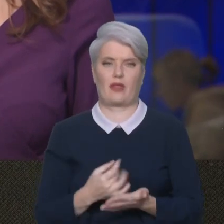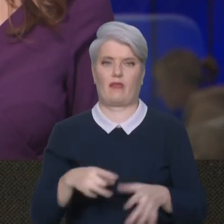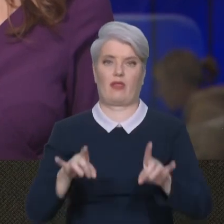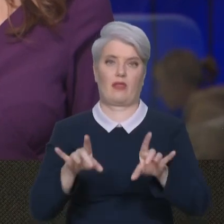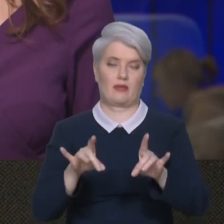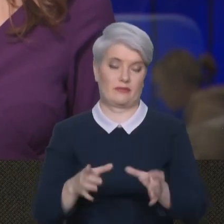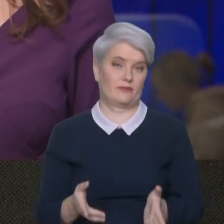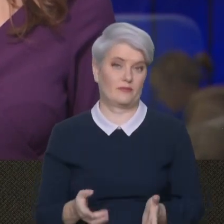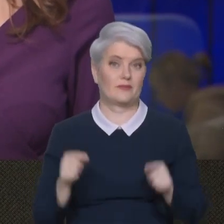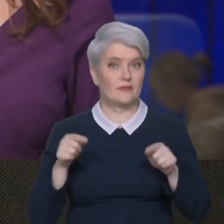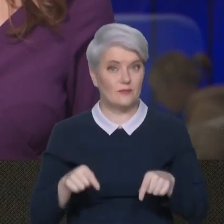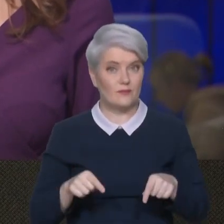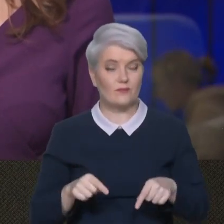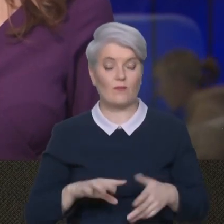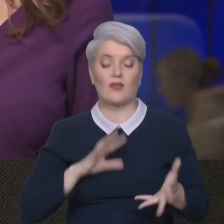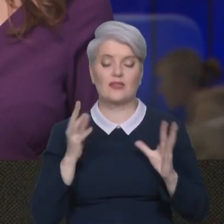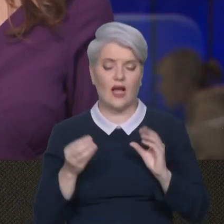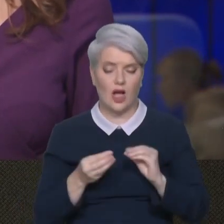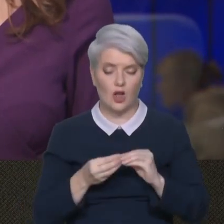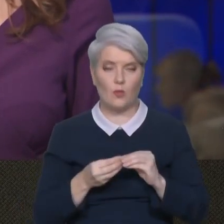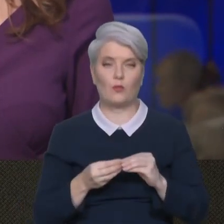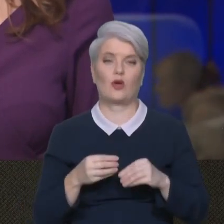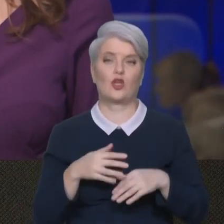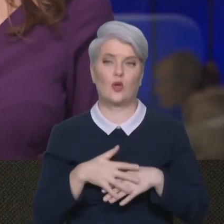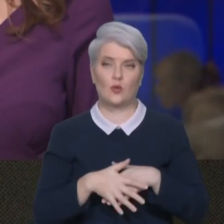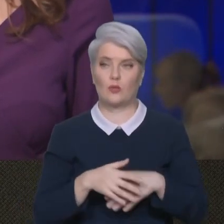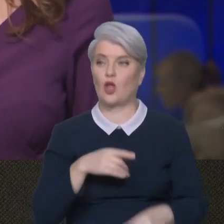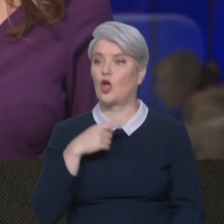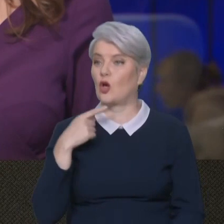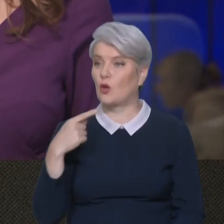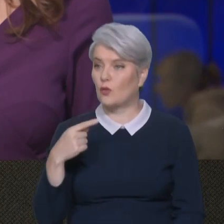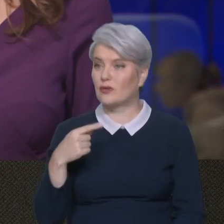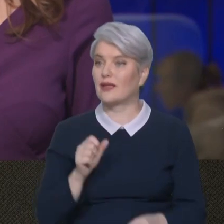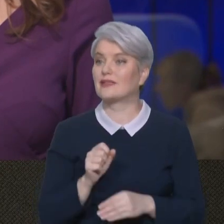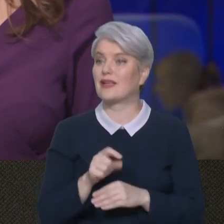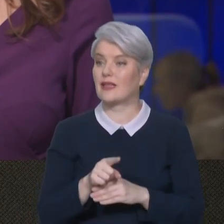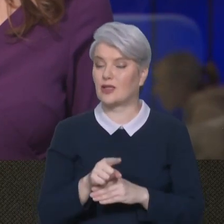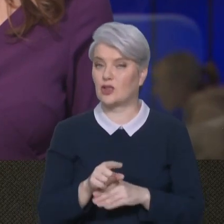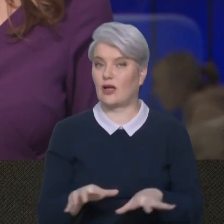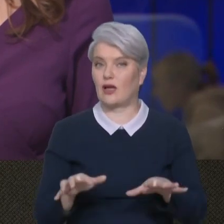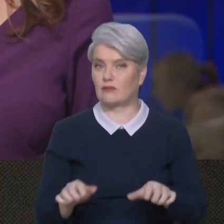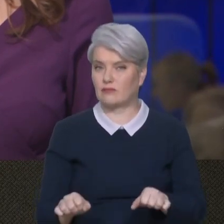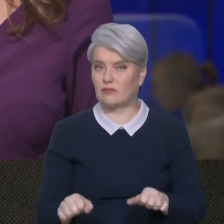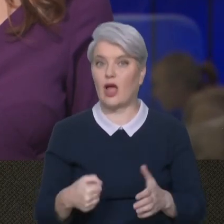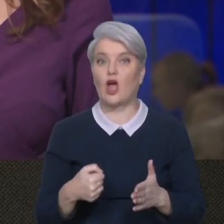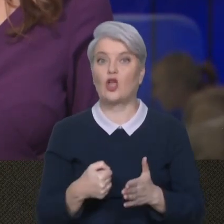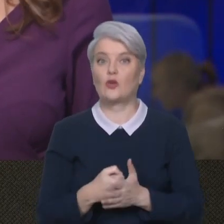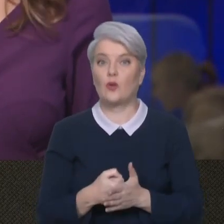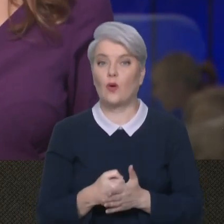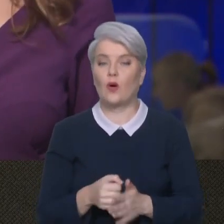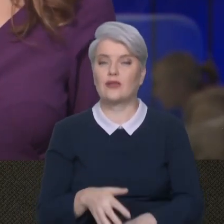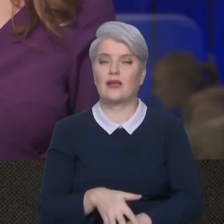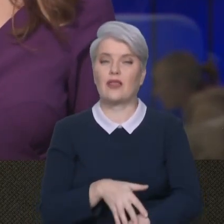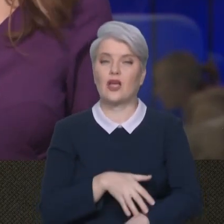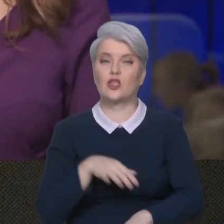Тут загалом зрозуміло, що росіяни наразі, ну, у них задача протриматися до затяжних осінніх дощів.